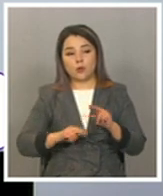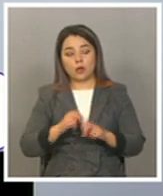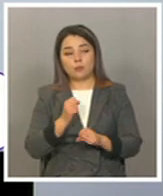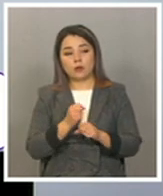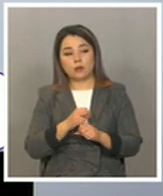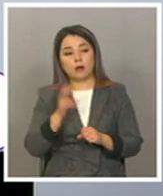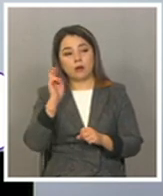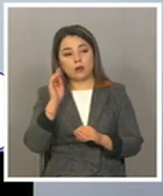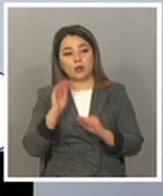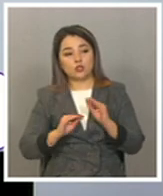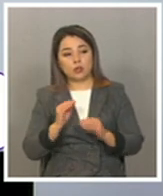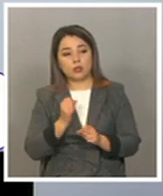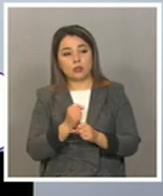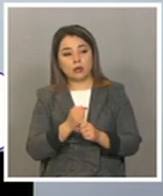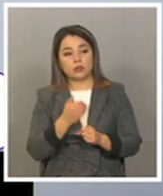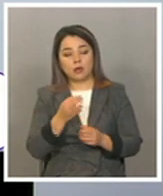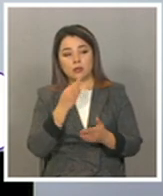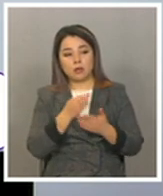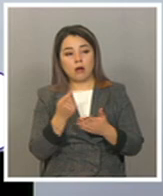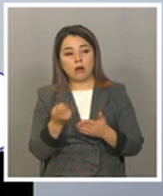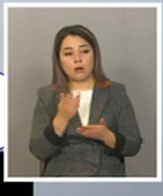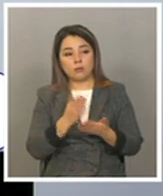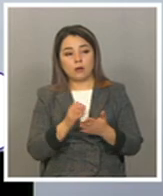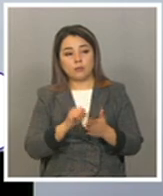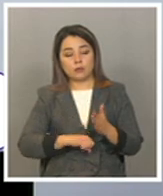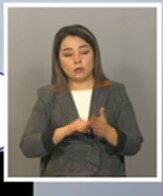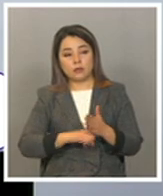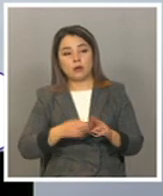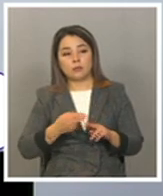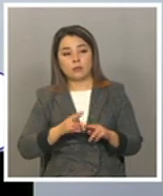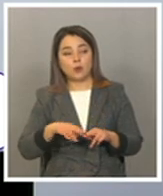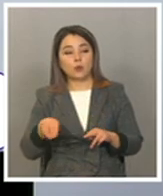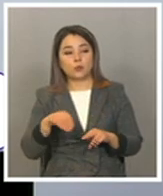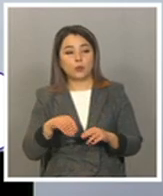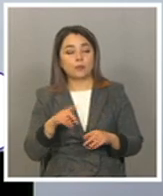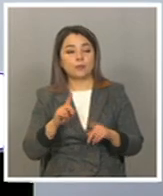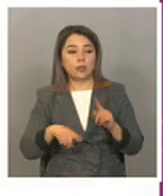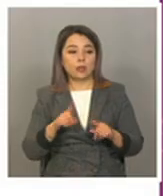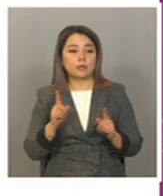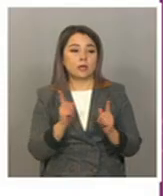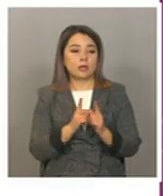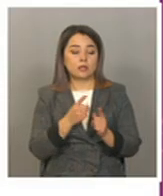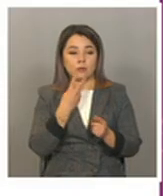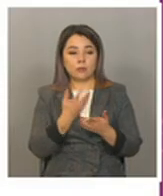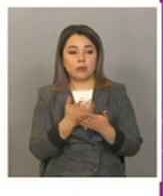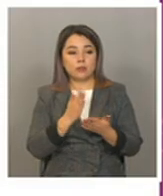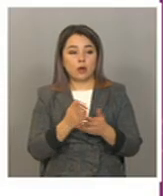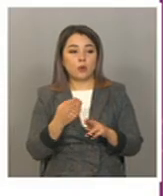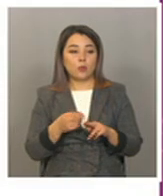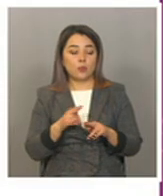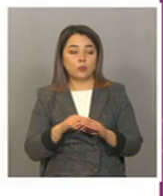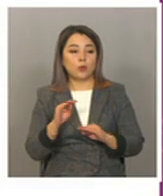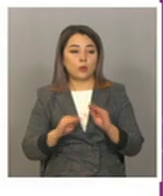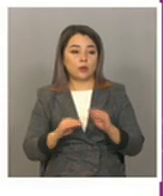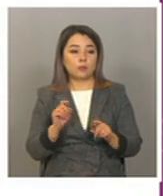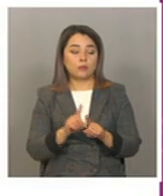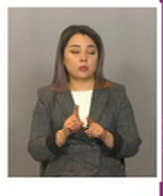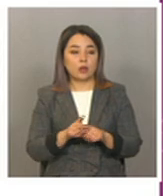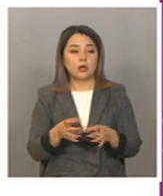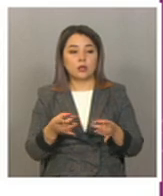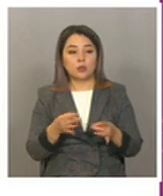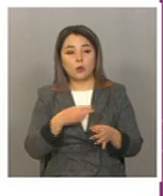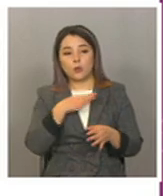пен қарашіріктің аз болуы және тұздың мүлдем кездеспеуі тән. Өйткені оның құрамында ылғал көп